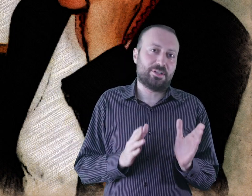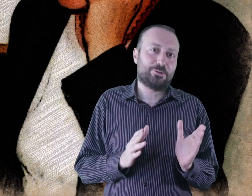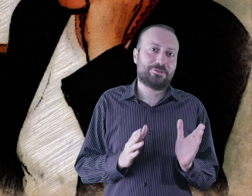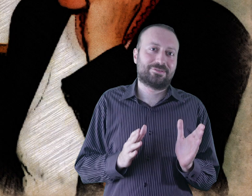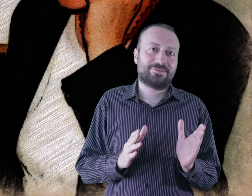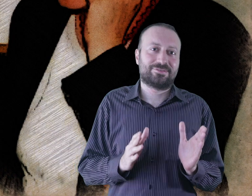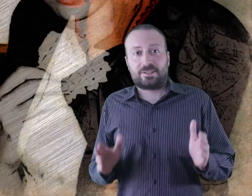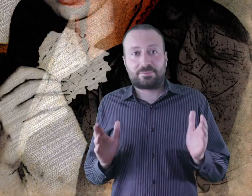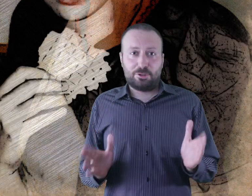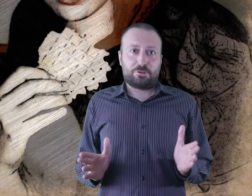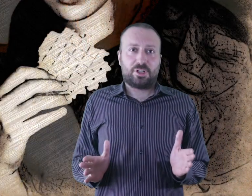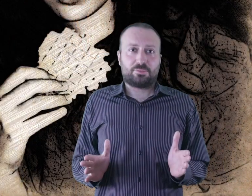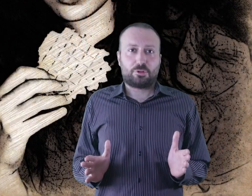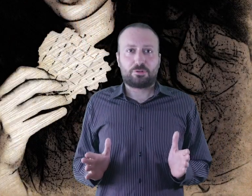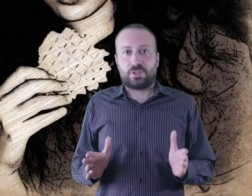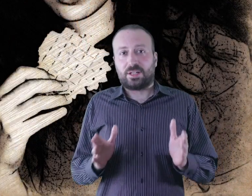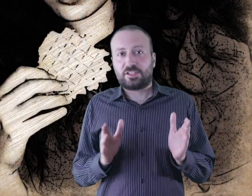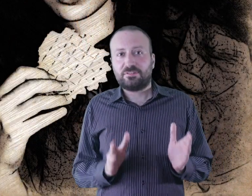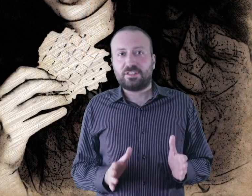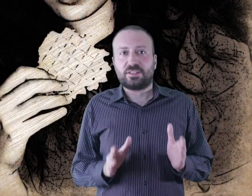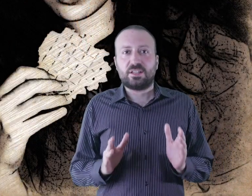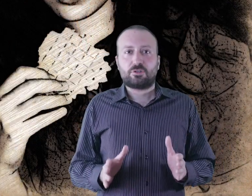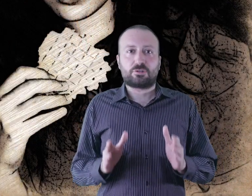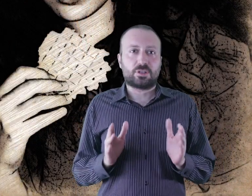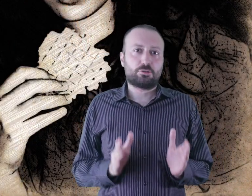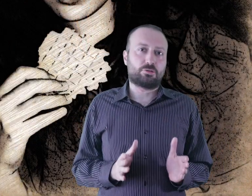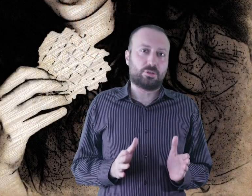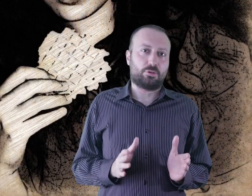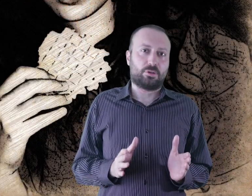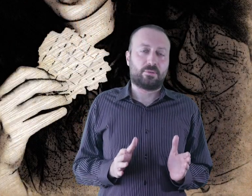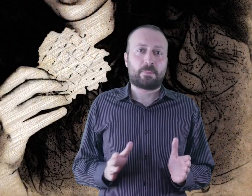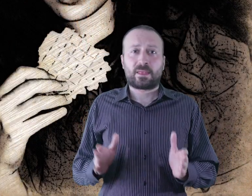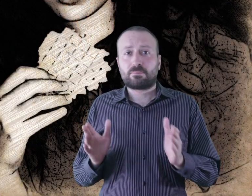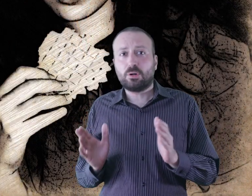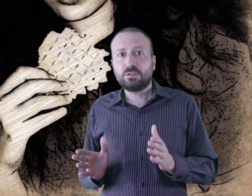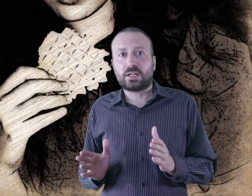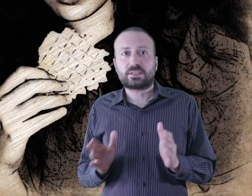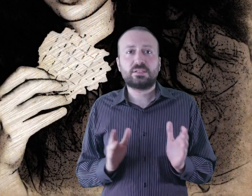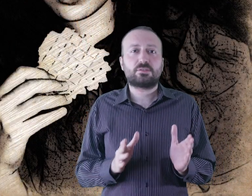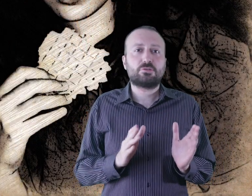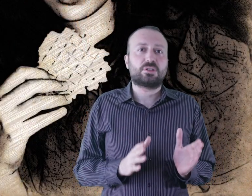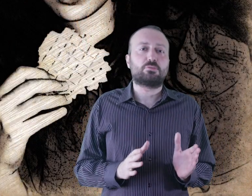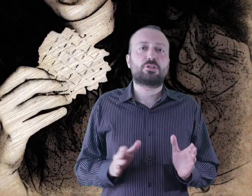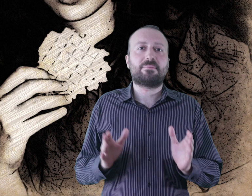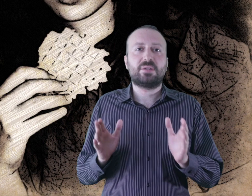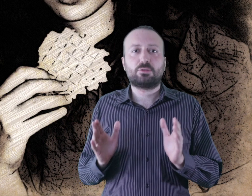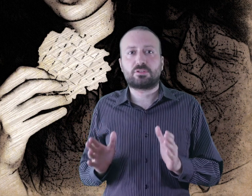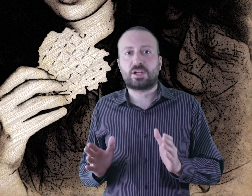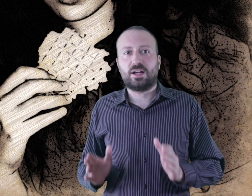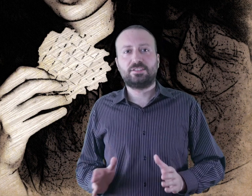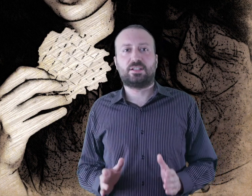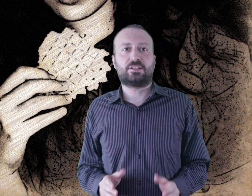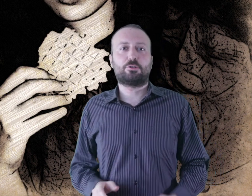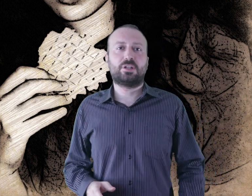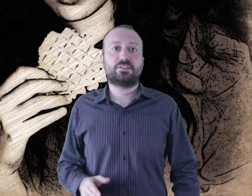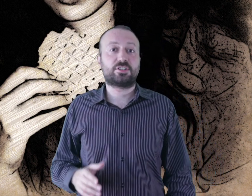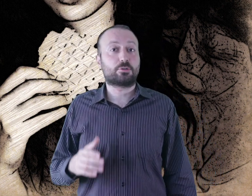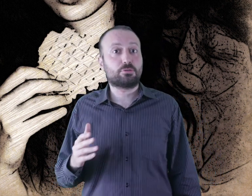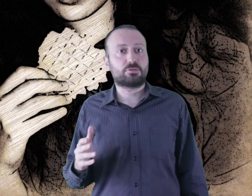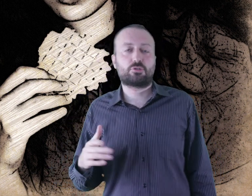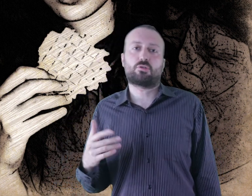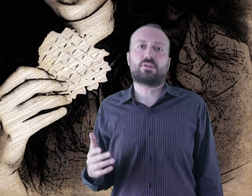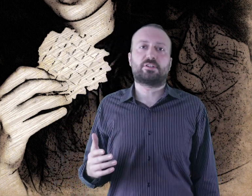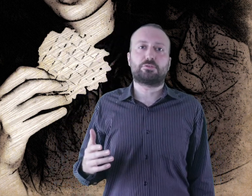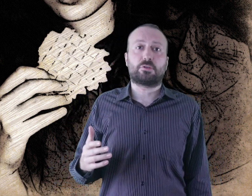dinlemeyip evleniyor. 1969'da çiftin ilk çocukları Susan doğuyor. Polgár kızı Susan'ın mükemmel olacağı hangi alana